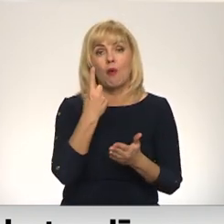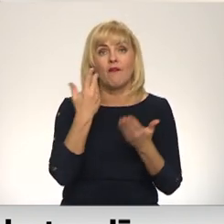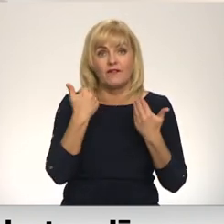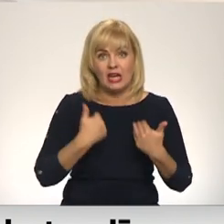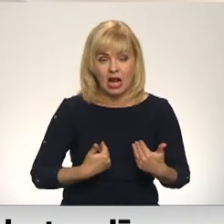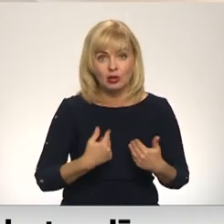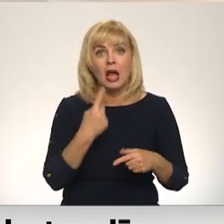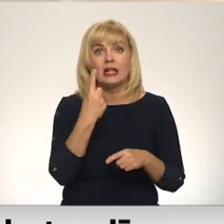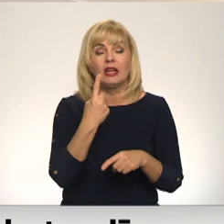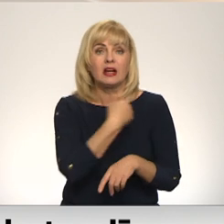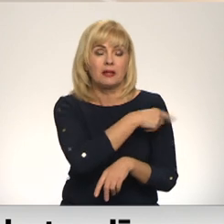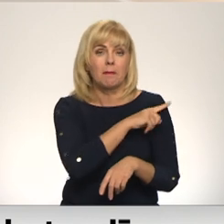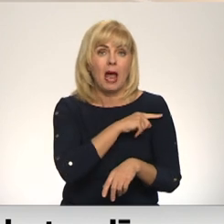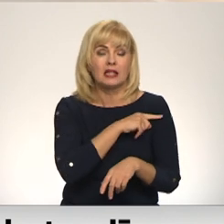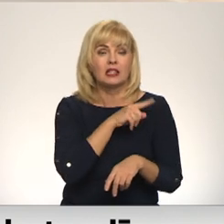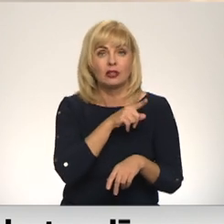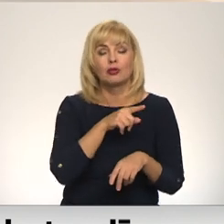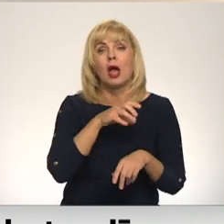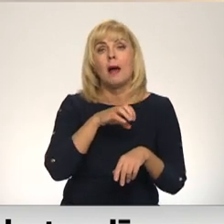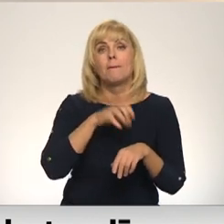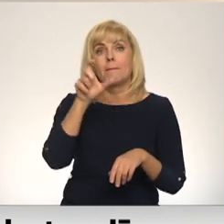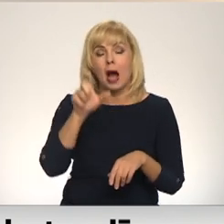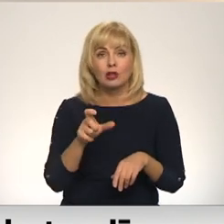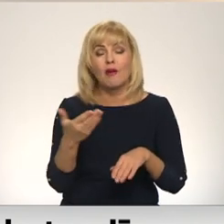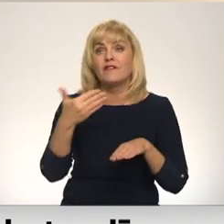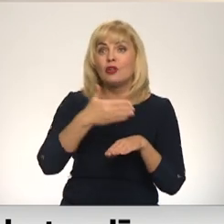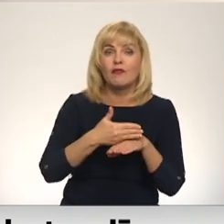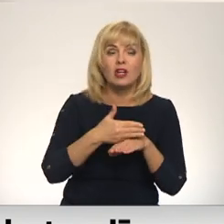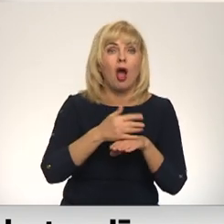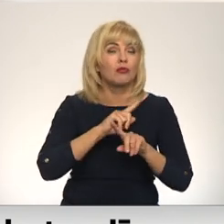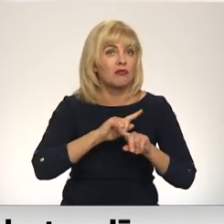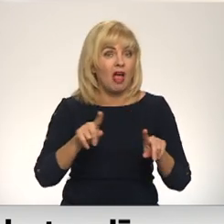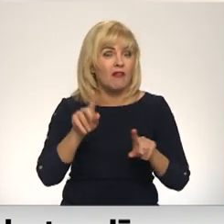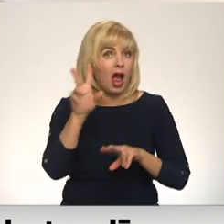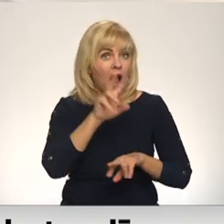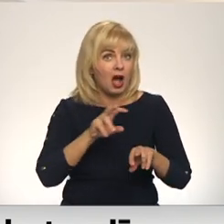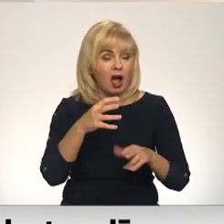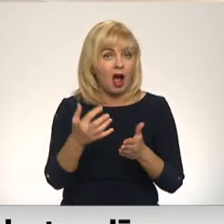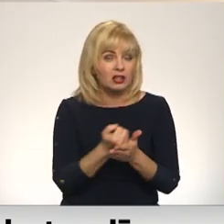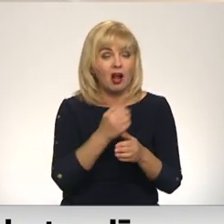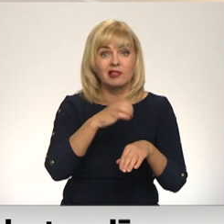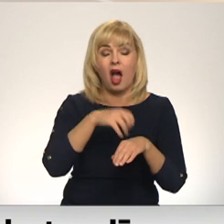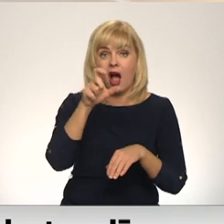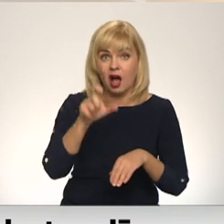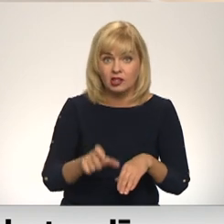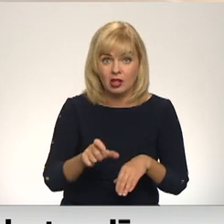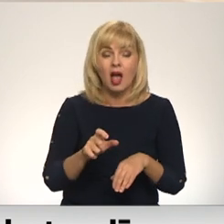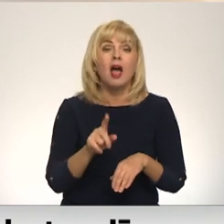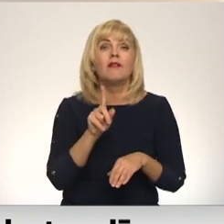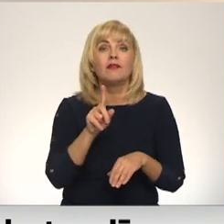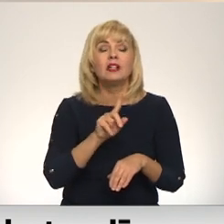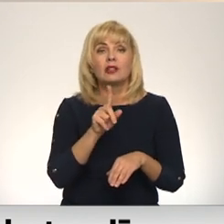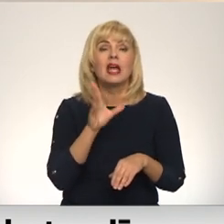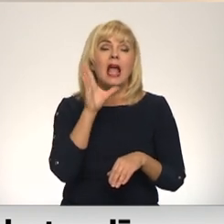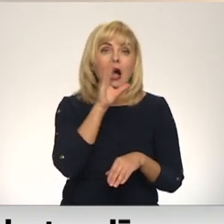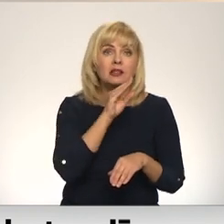divas medicīnas māsas. Ja mēs nevaram viņu vietā atrast uzreiz dakteri, ja kurš ies strādāt, tad mums ir vismaz jāspēj